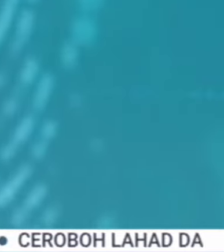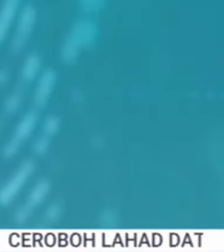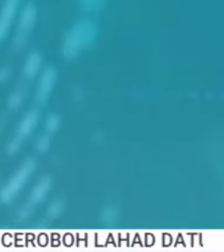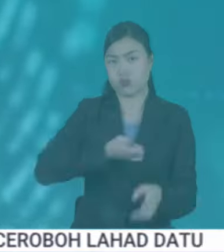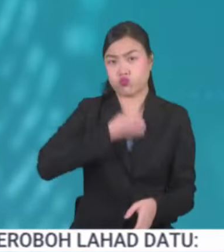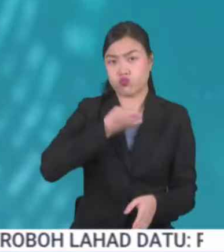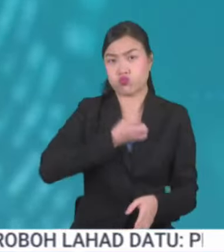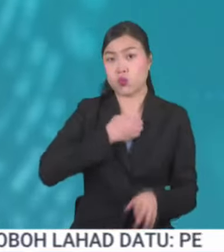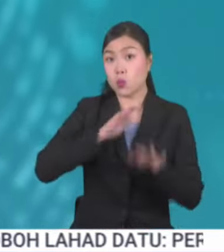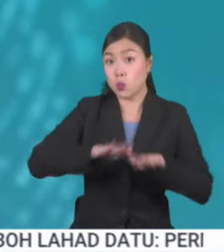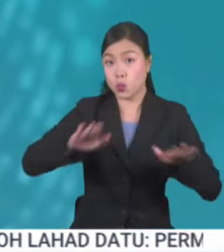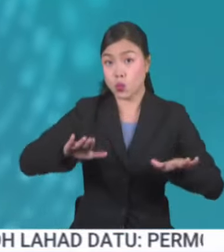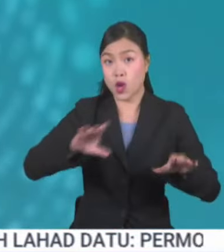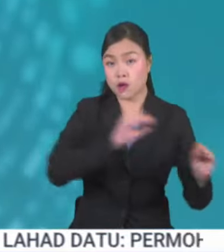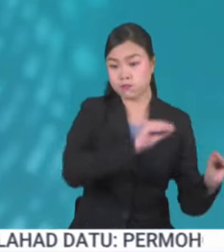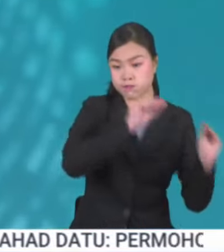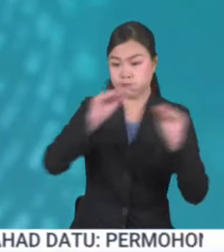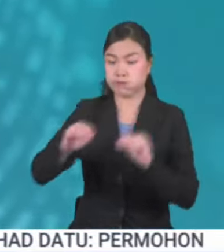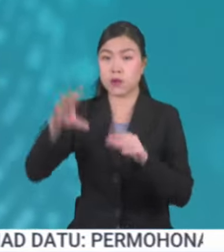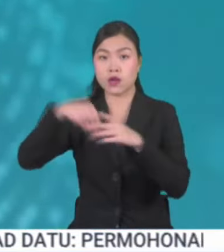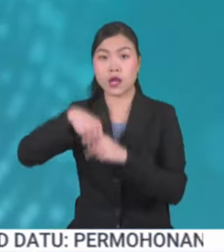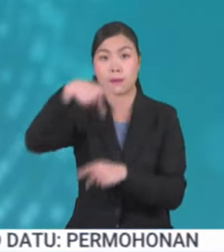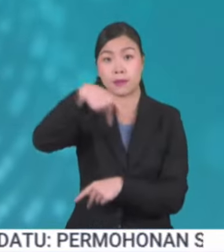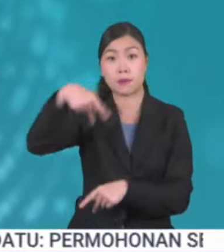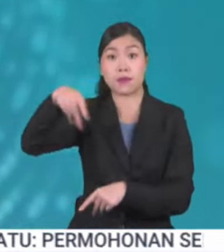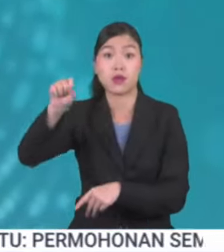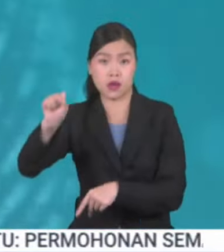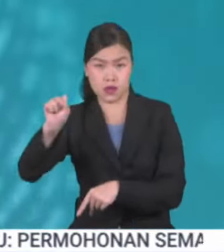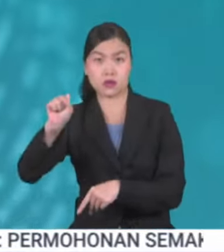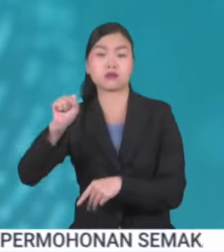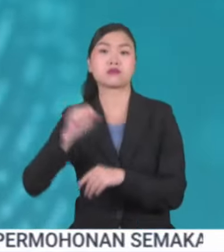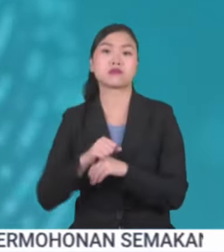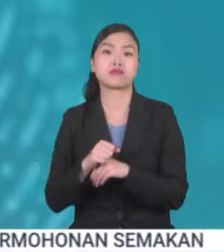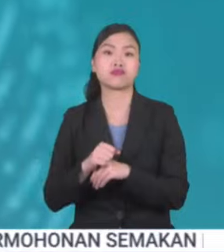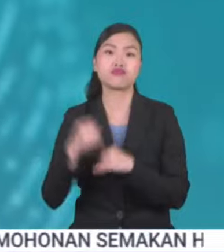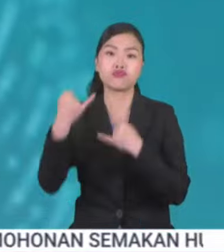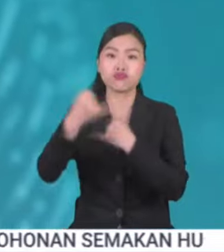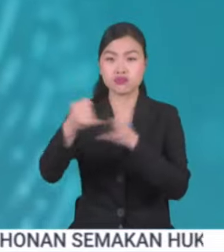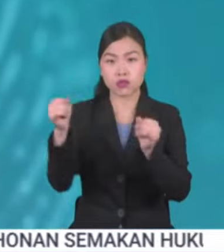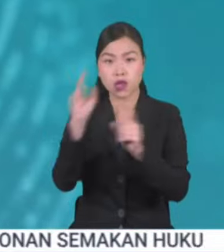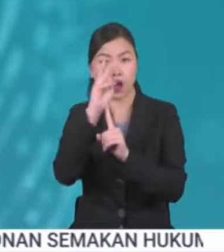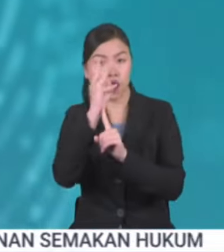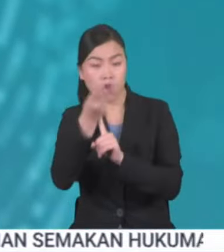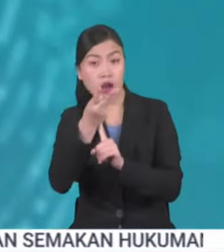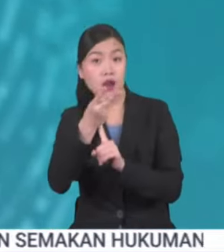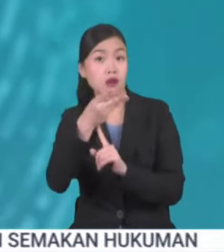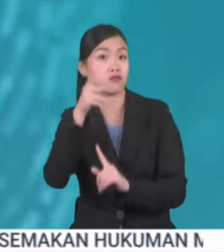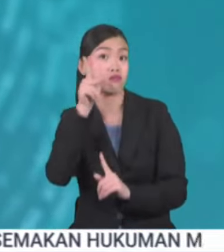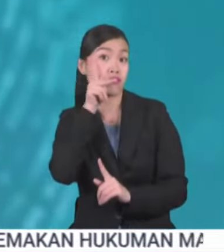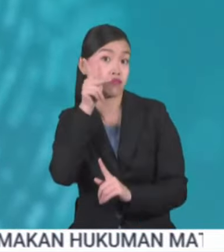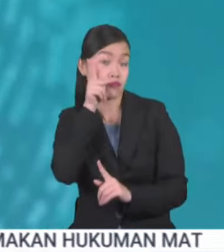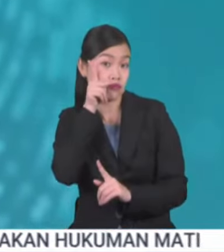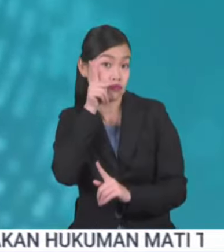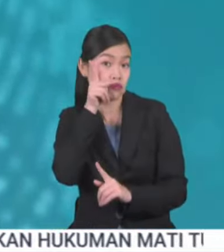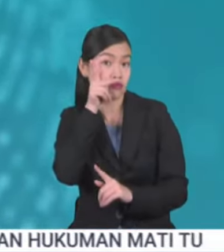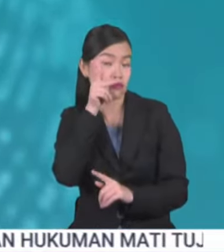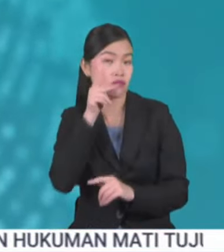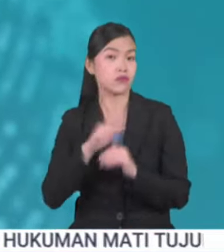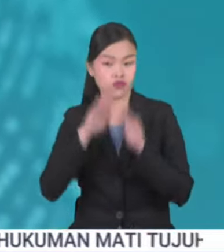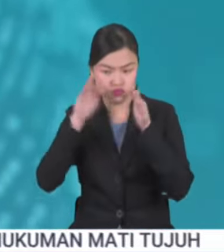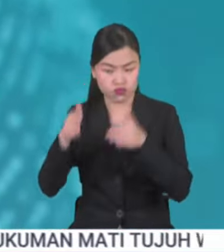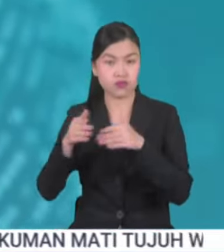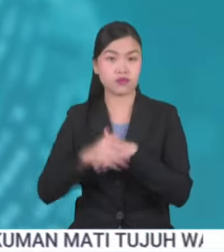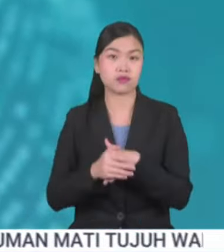Mengurus emosi kanak-kanak yang ditempatkan di pusat pemindahan sementara antara usaha Jabatan Kebajikan Masyarakat JKM